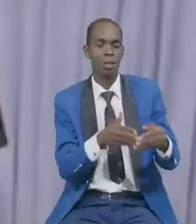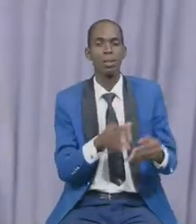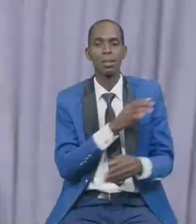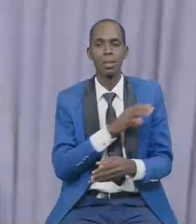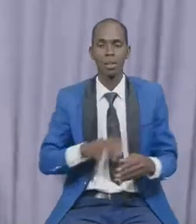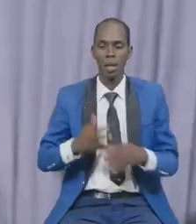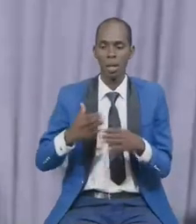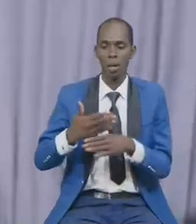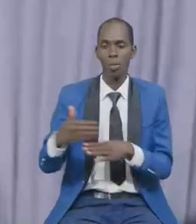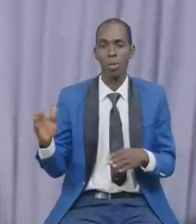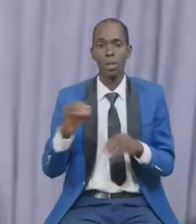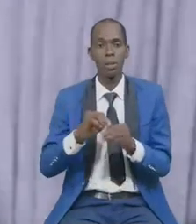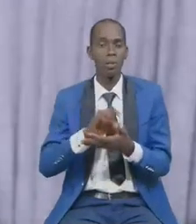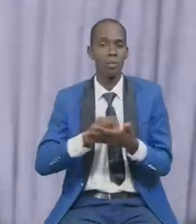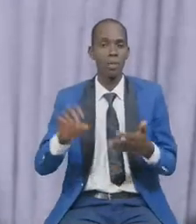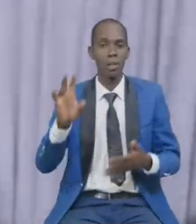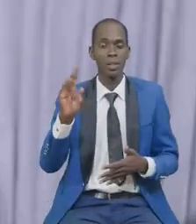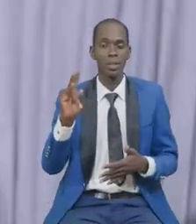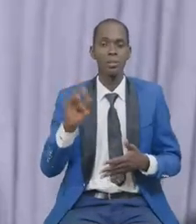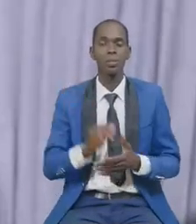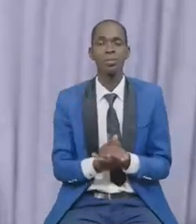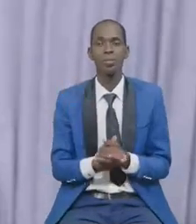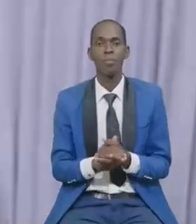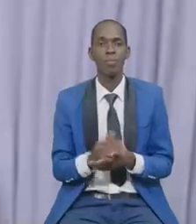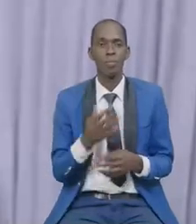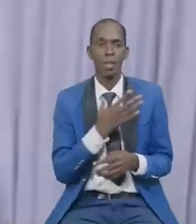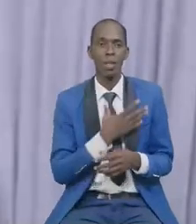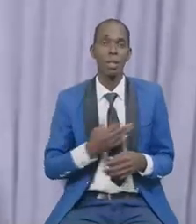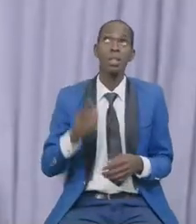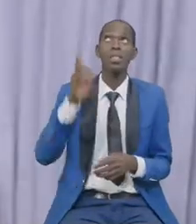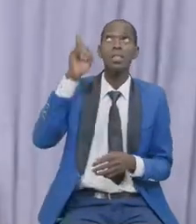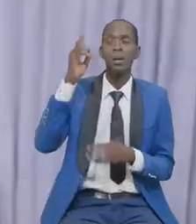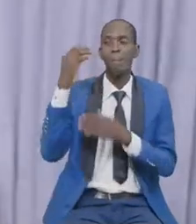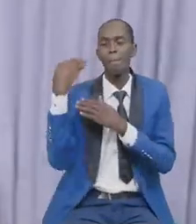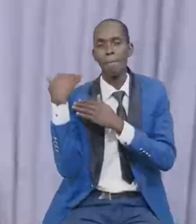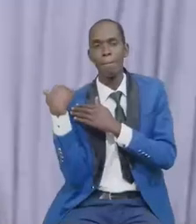Verset 17. Jésus, portant sa croix,